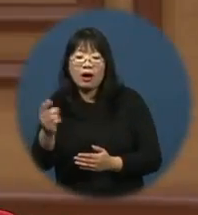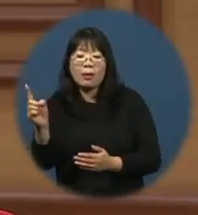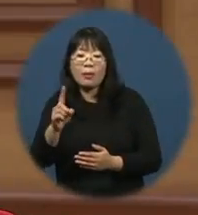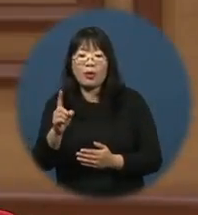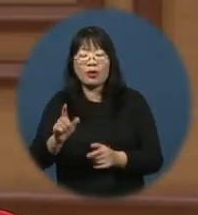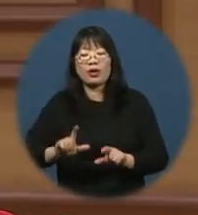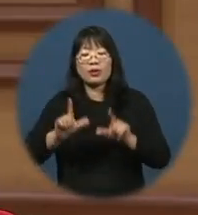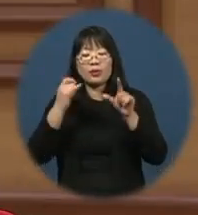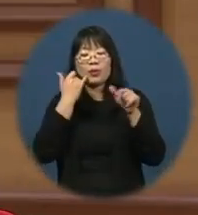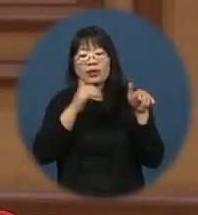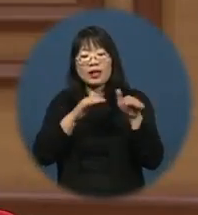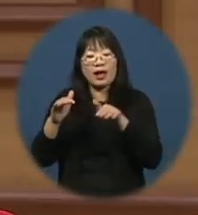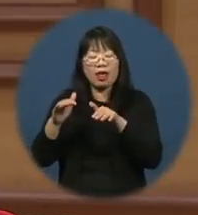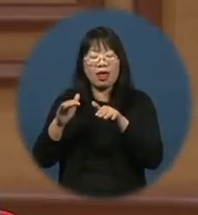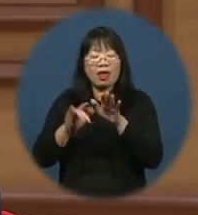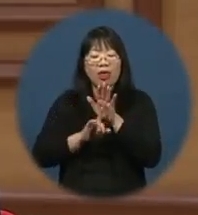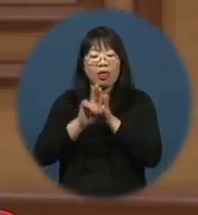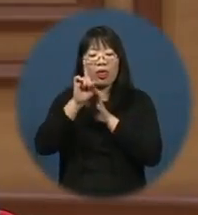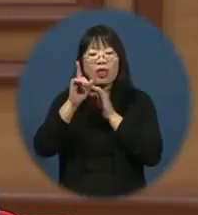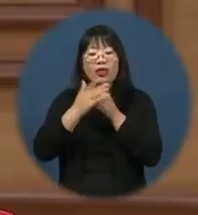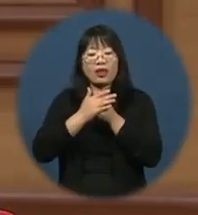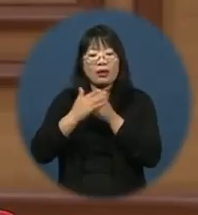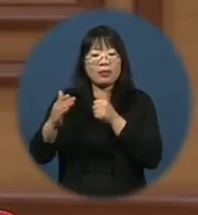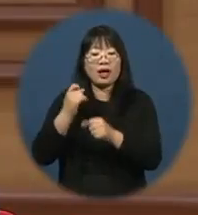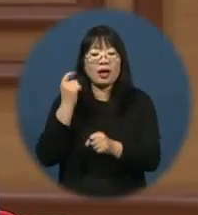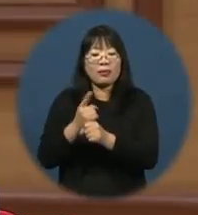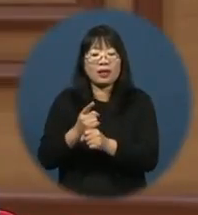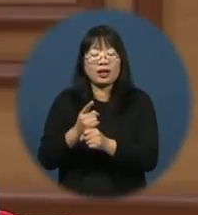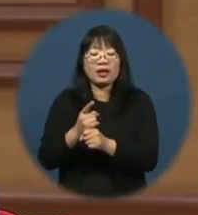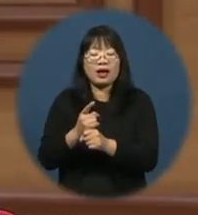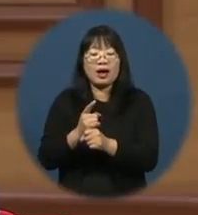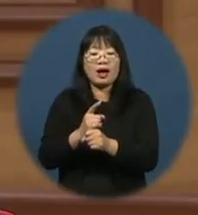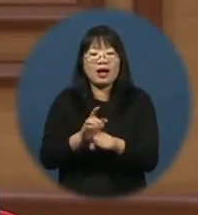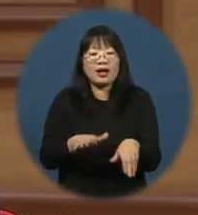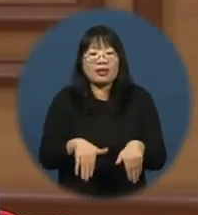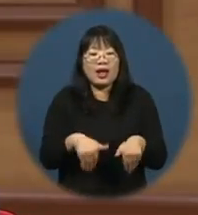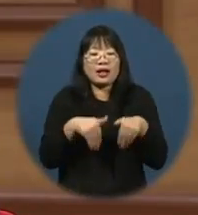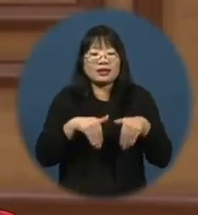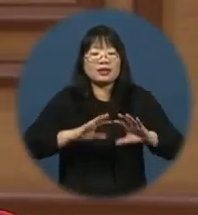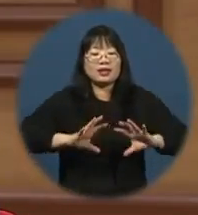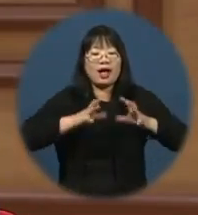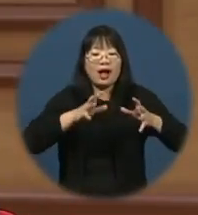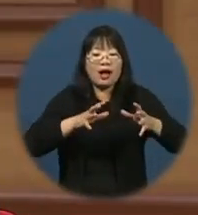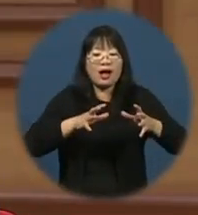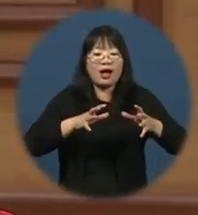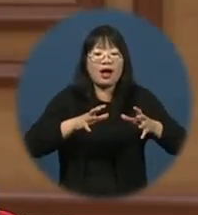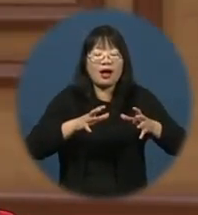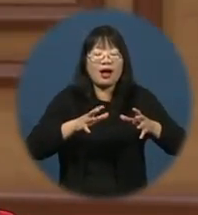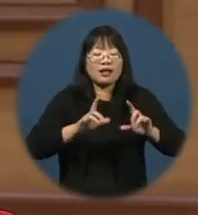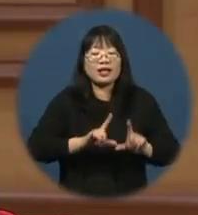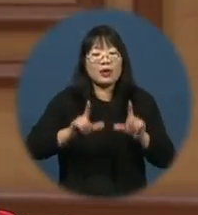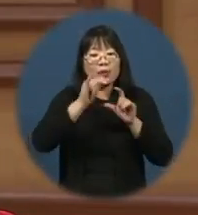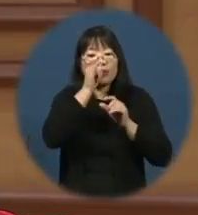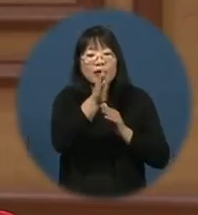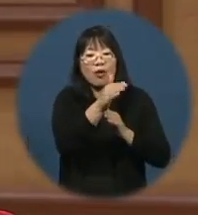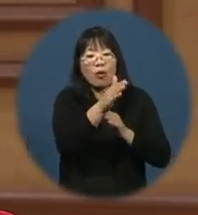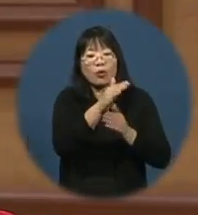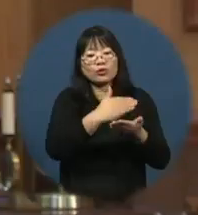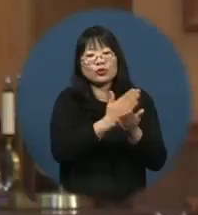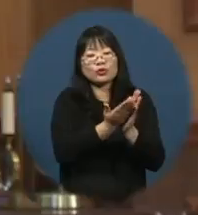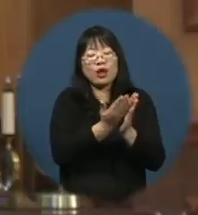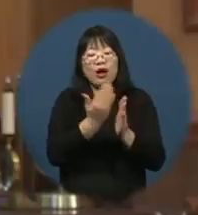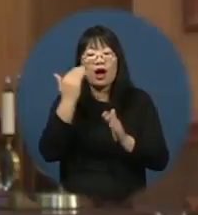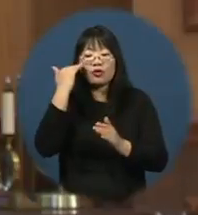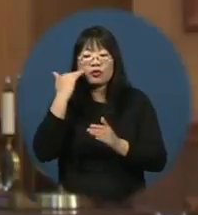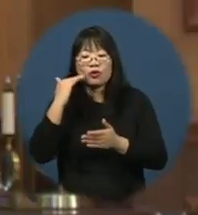어종들이 아열대에서 서식하고 있는 그런 어종들이 풍부해졌다는 그런 기사를 네. 제가 본 적이 있습니다.